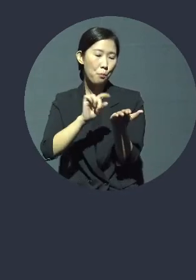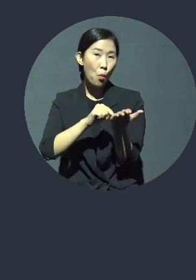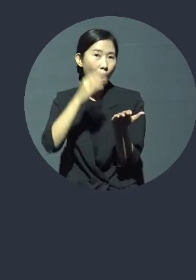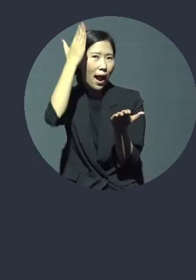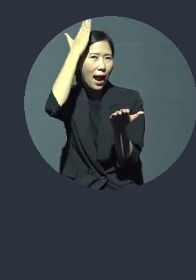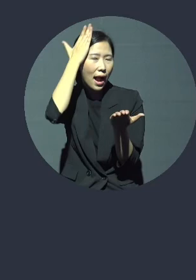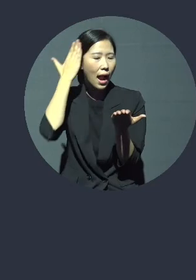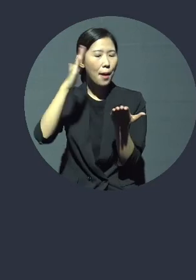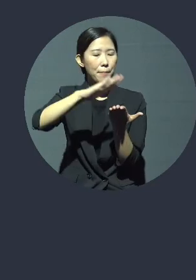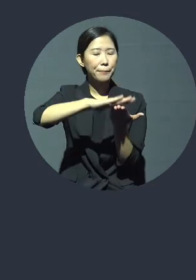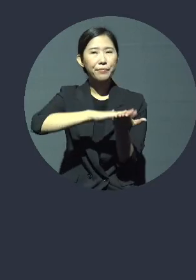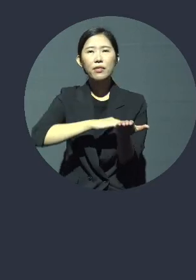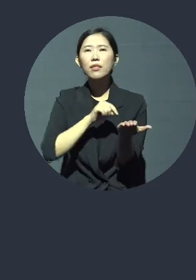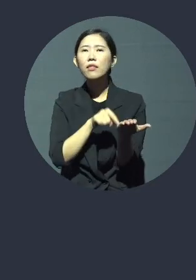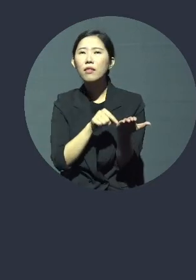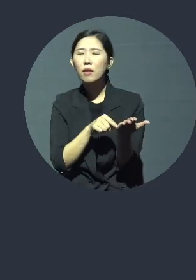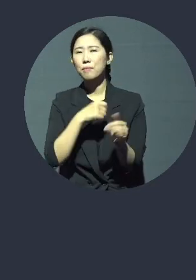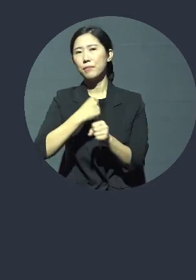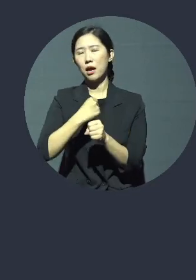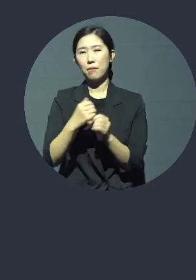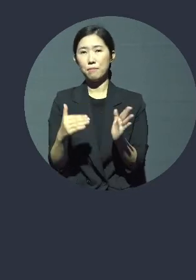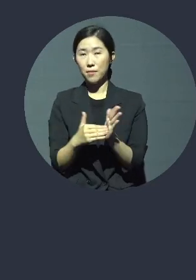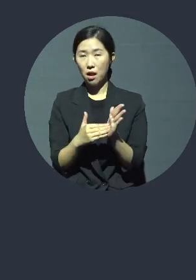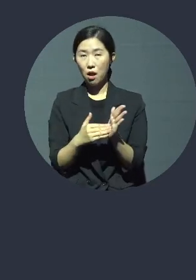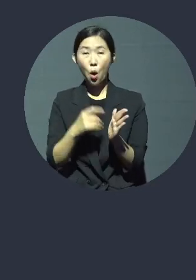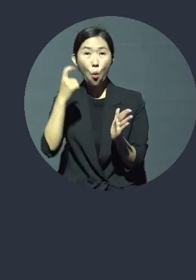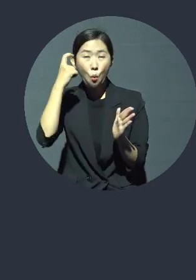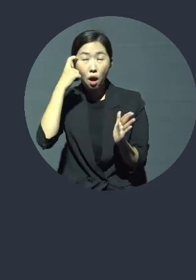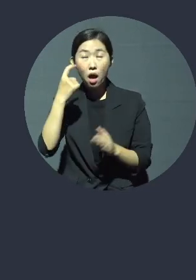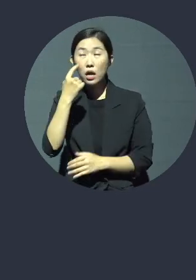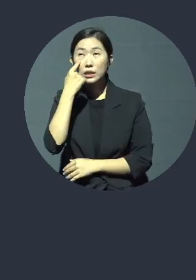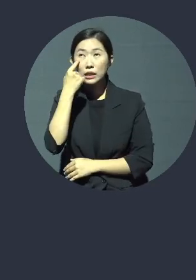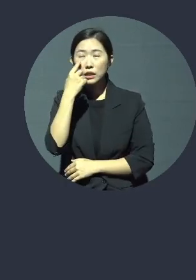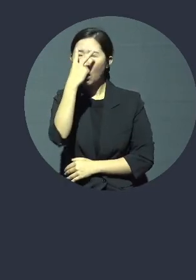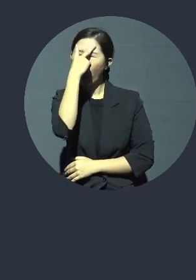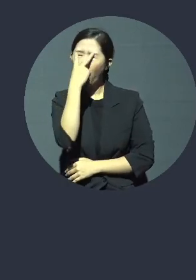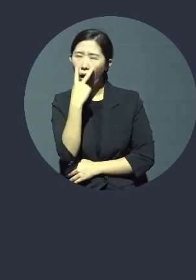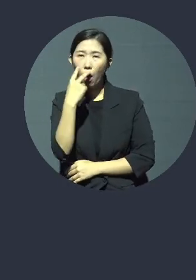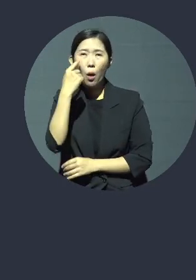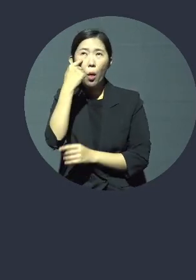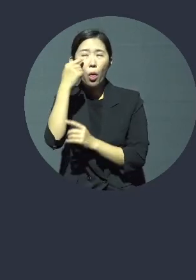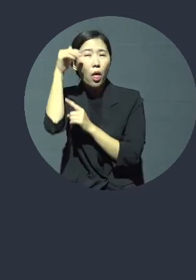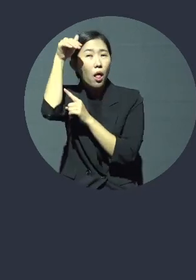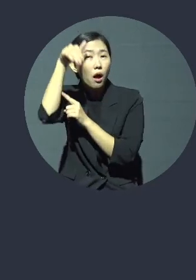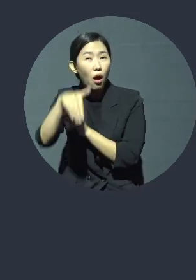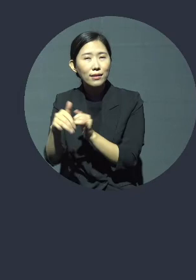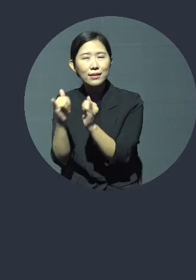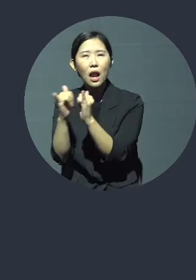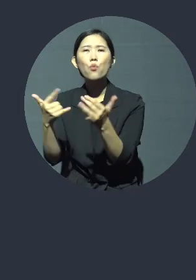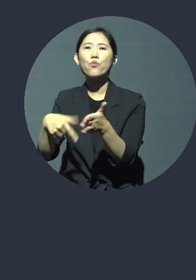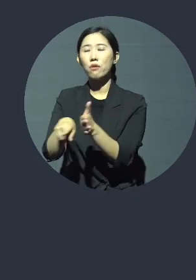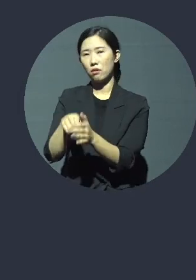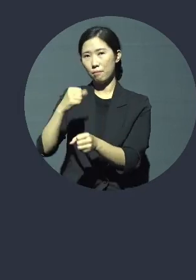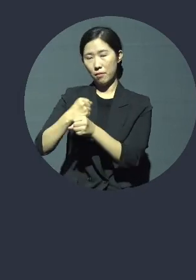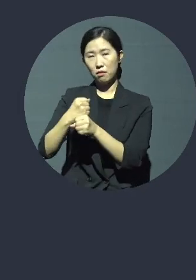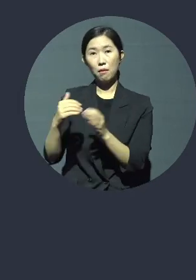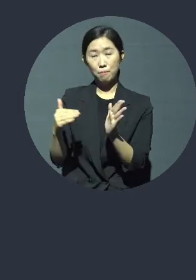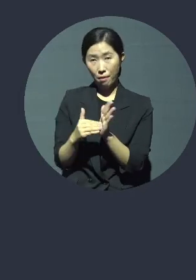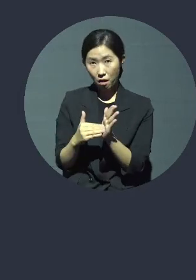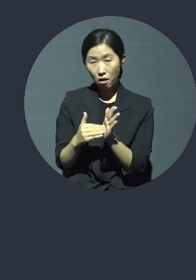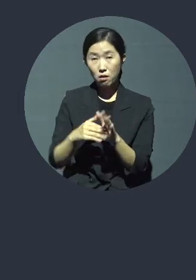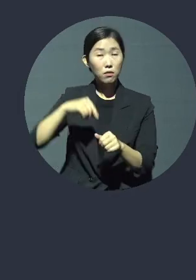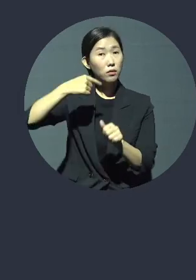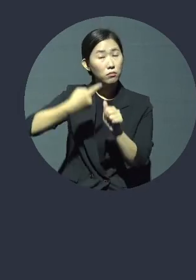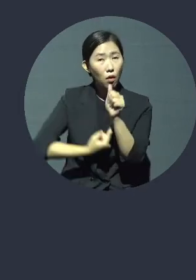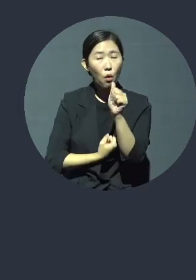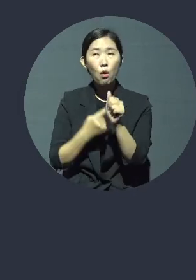타이포그래피에서 시작이 되었습니다. 시장에서 호평에 힘입어서 이러한 기능은 저시력 고객뿐만 아니라 모든